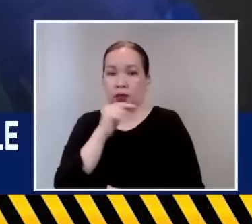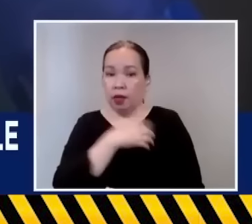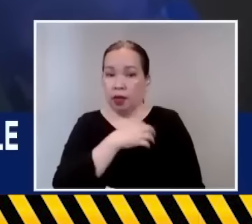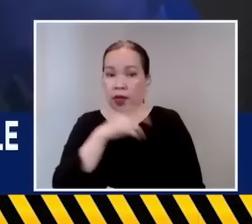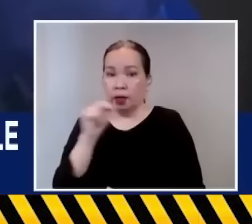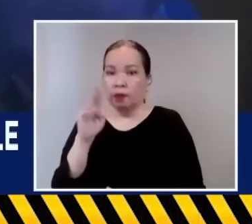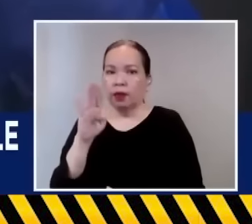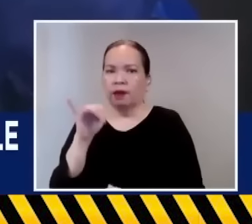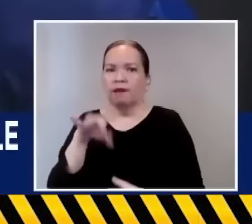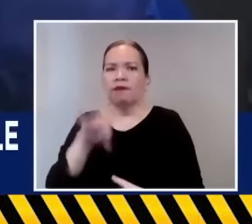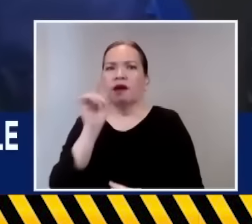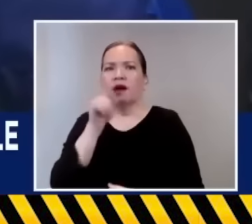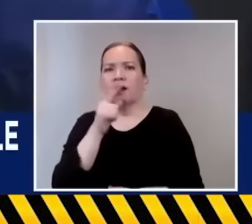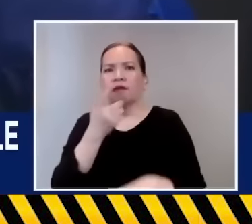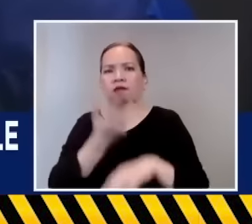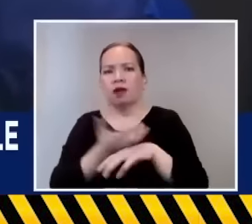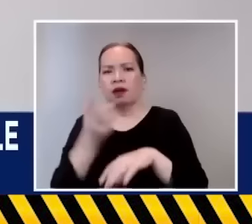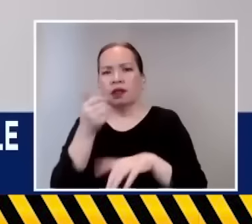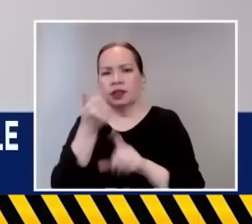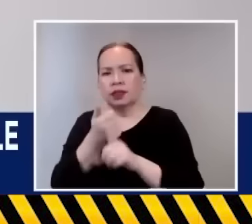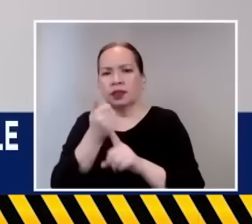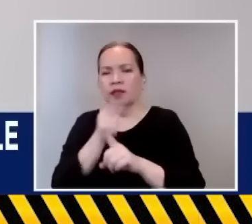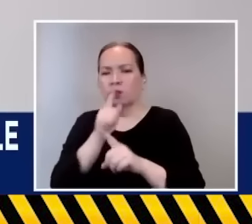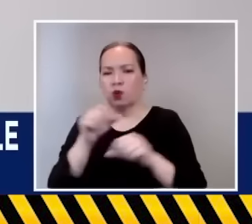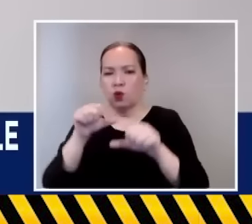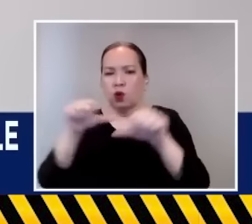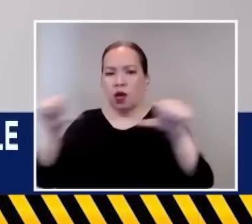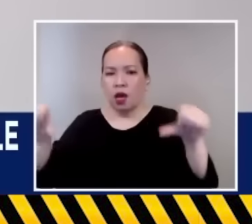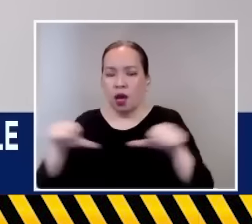empleyado na kinilalang isang area manager. We found out